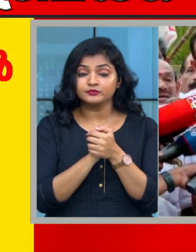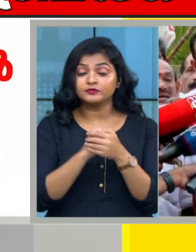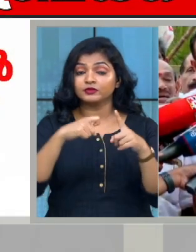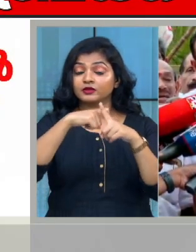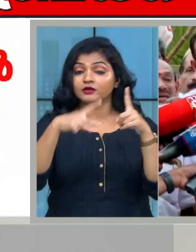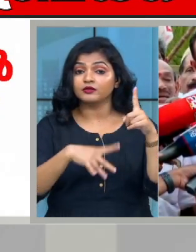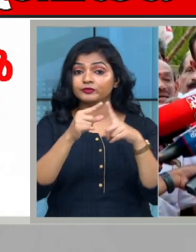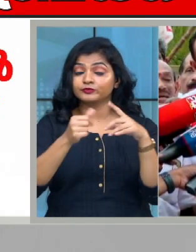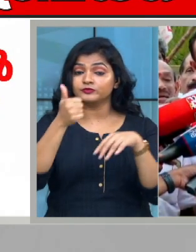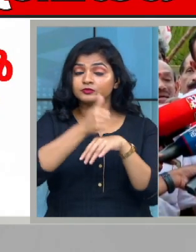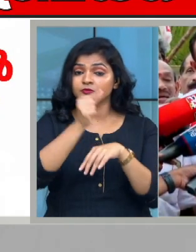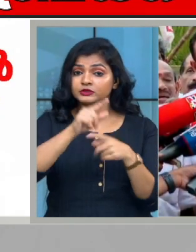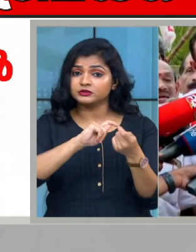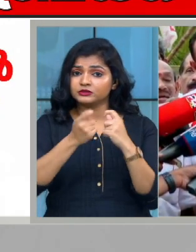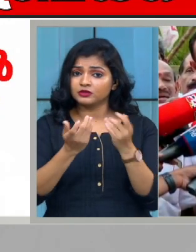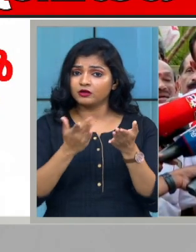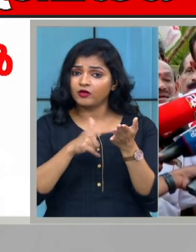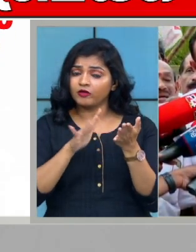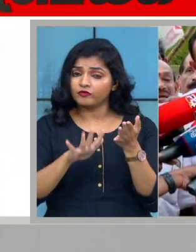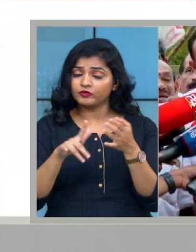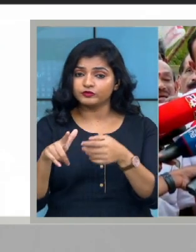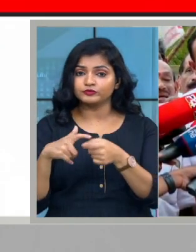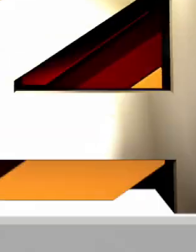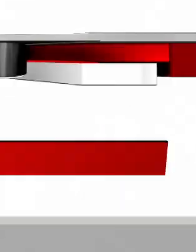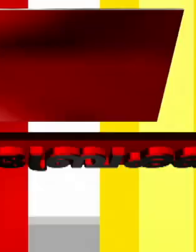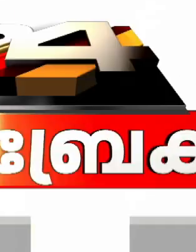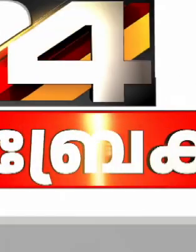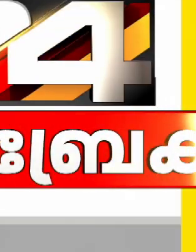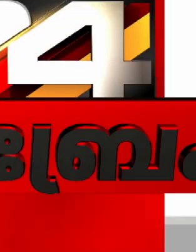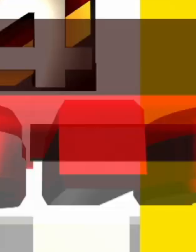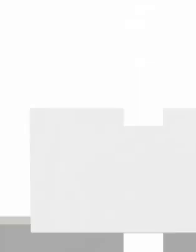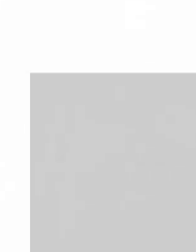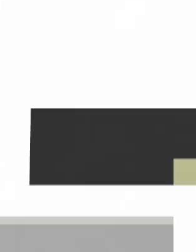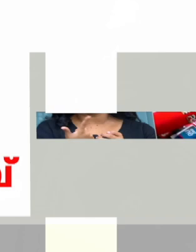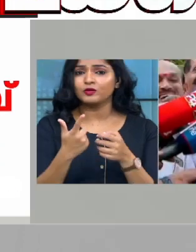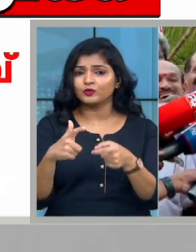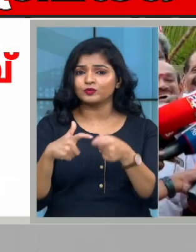എന്ന് പറഞ്ഞാൽ ഇത് എന്നാ പിന്നെ അമ്മയെ തല്ലുന്നത് നിർത്തി എന്നുള്ളത് പോലത്തെ ചോദ്യമാണ്.